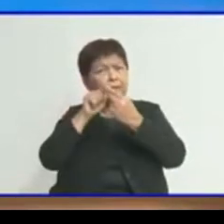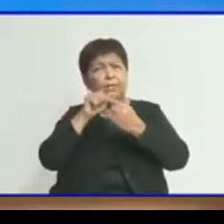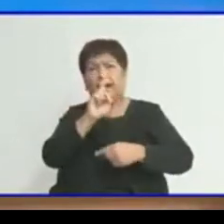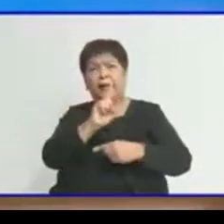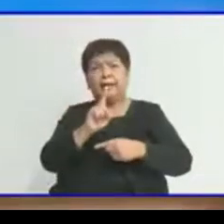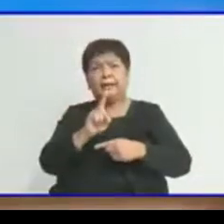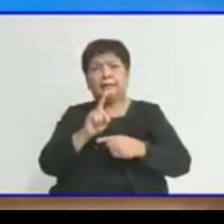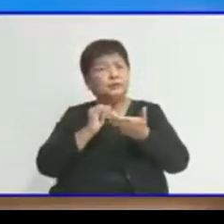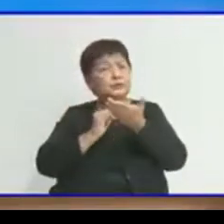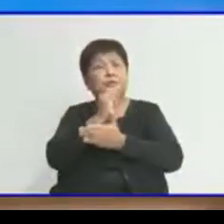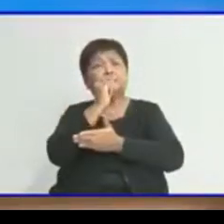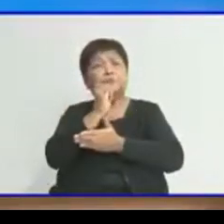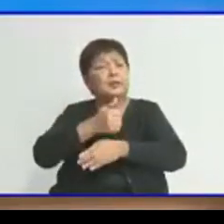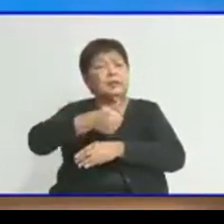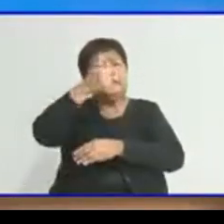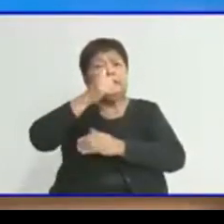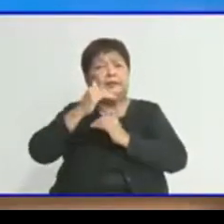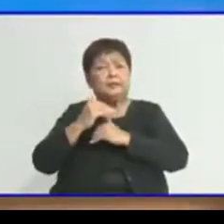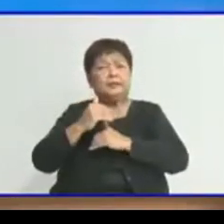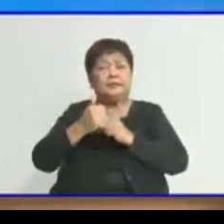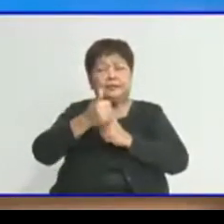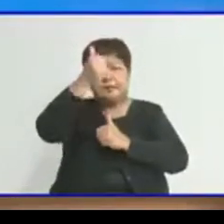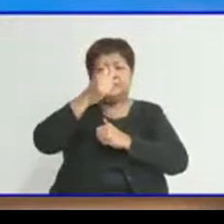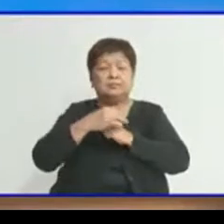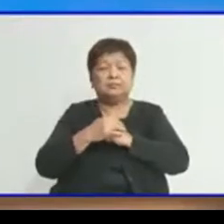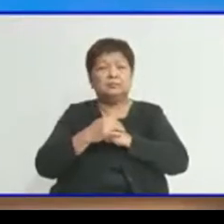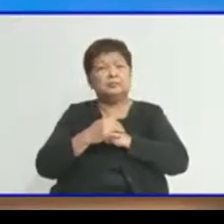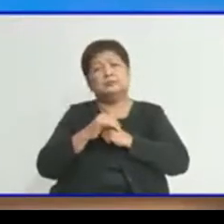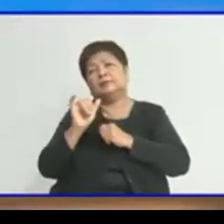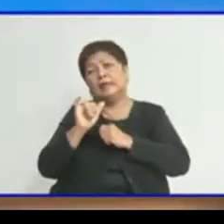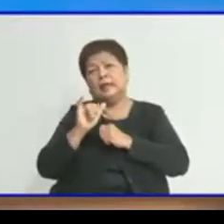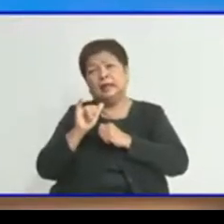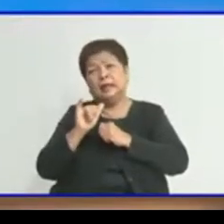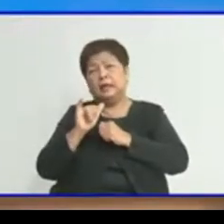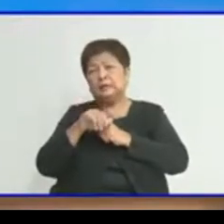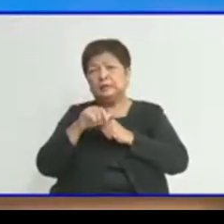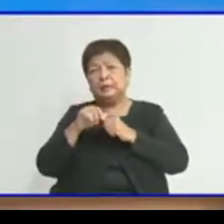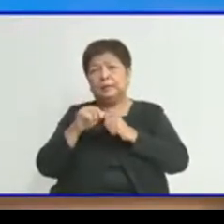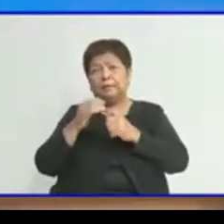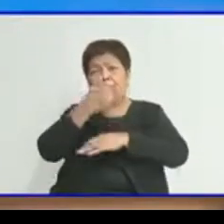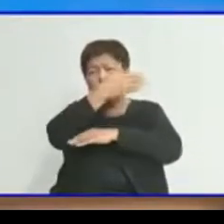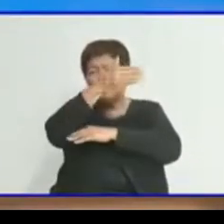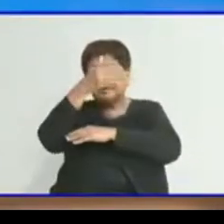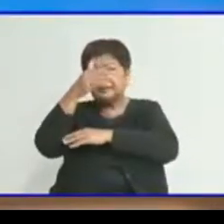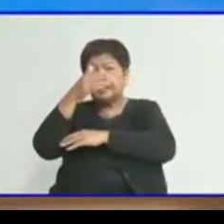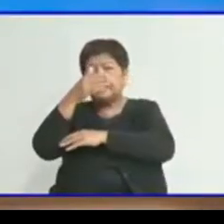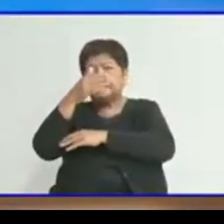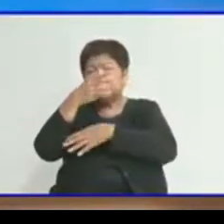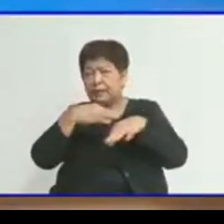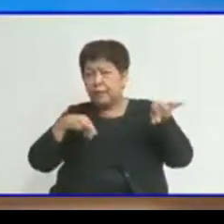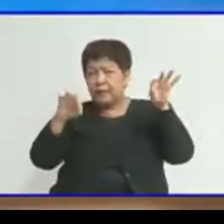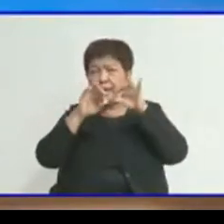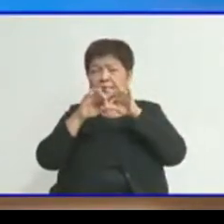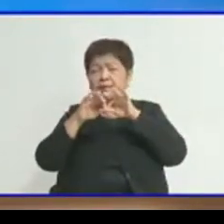ากที่สุดแต่ทุกประเทศเนี่ยการห้ามตกตรงนี้ไม่มีการก็ส่วนนี้ก็มีส่วนสำคัญส่วนการดำเนินการ